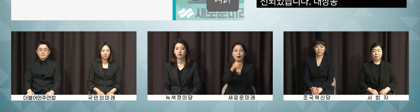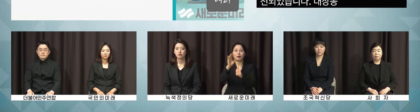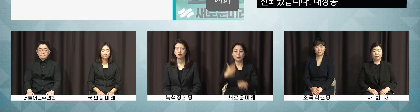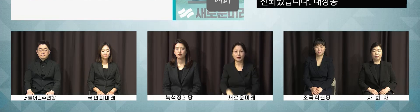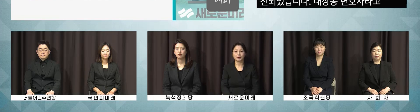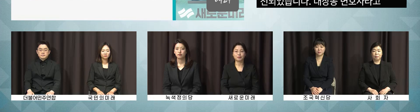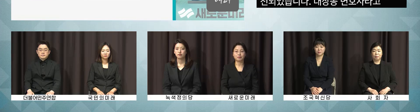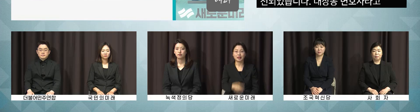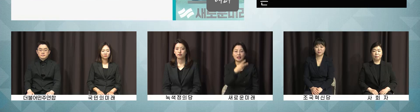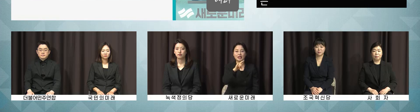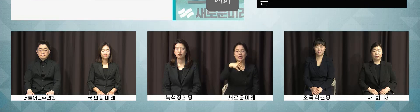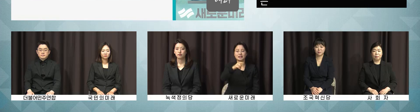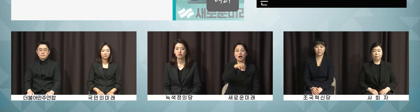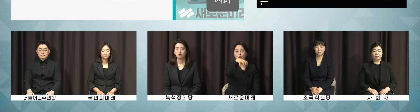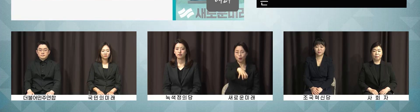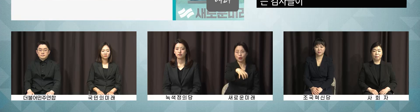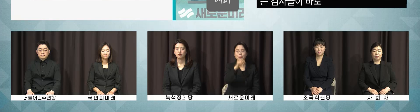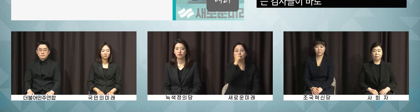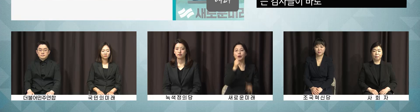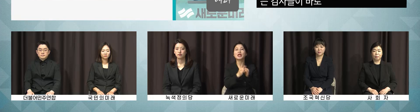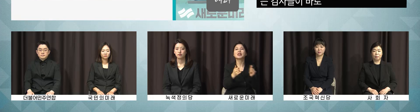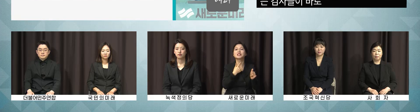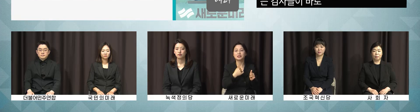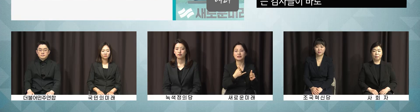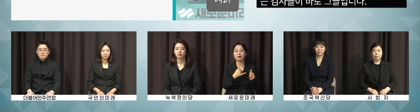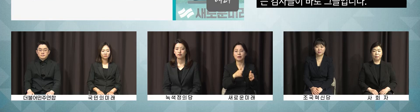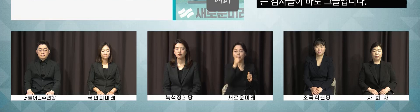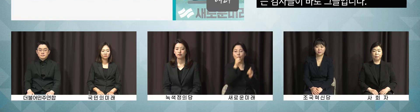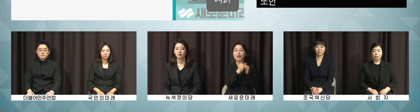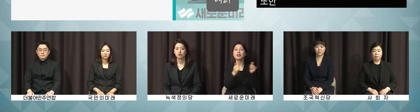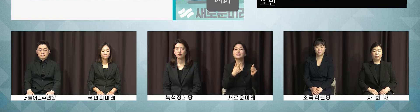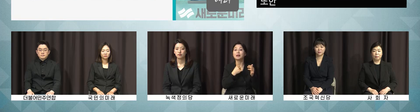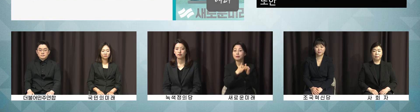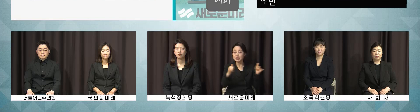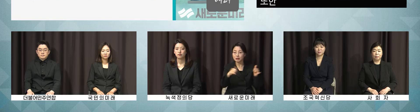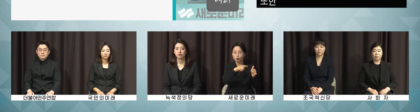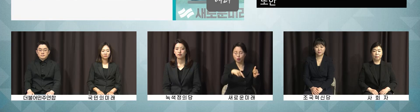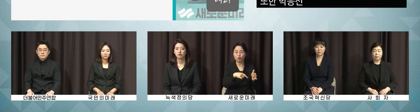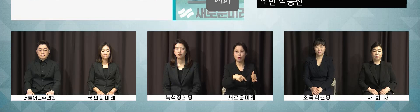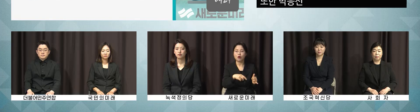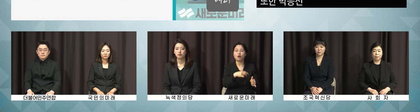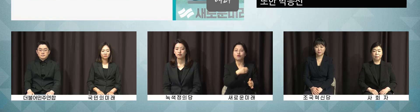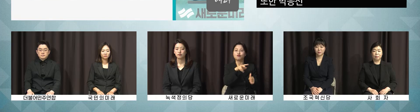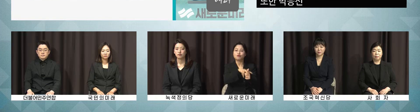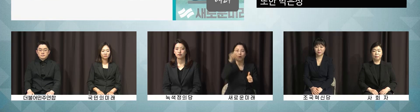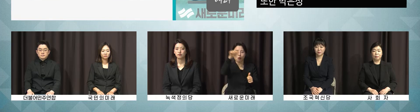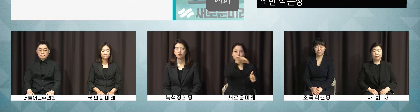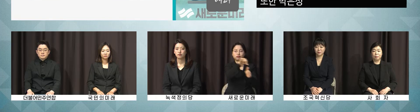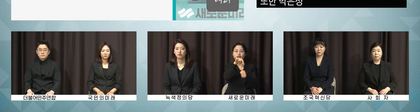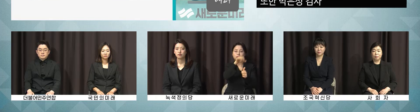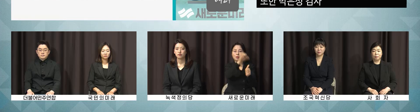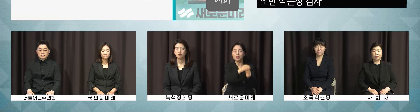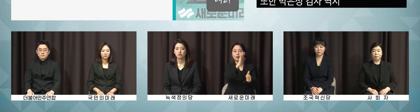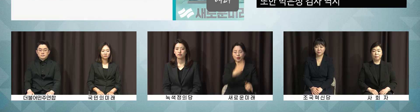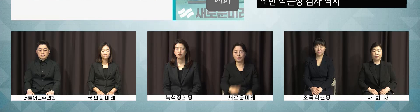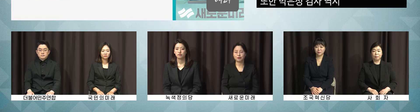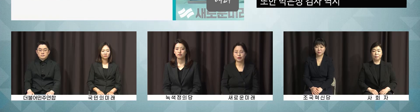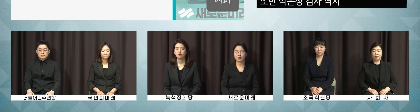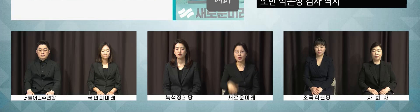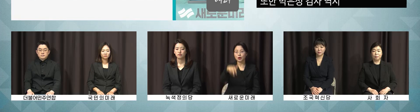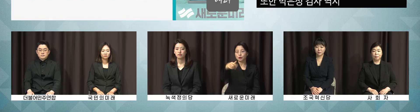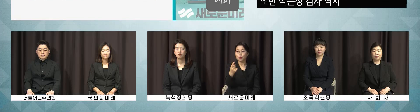바로 그들입니다. 또한 박은정 검사 역시 퇴직한 지 1년이 채 되지